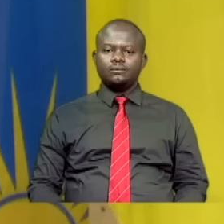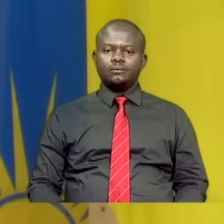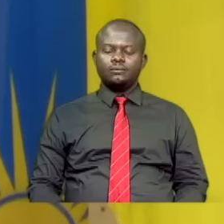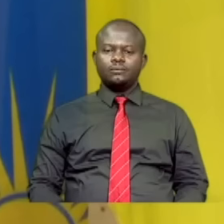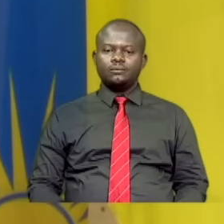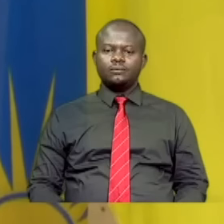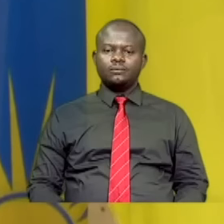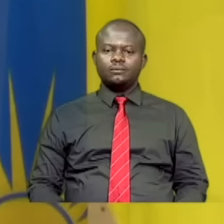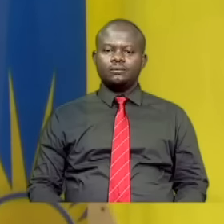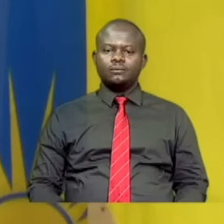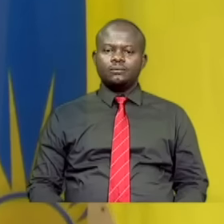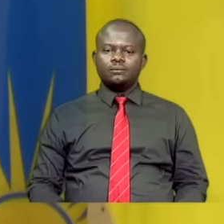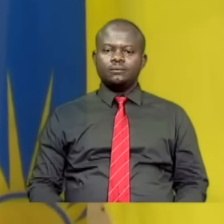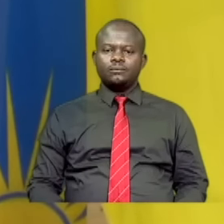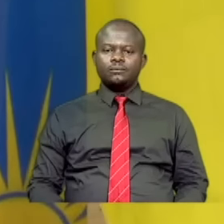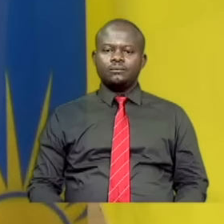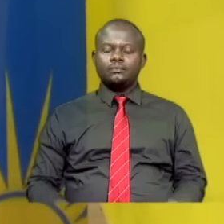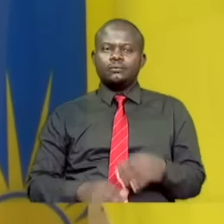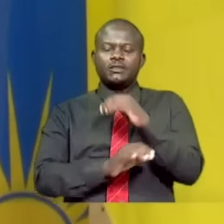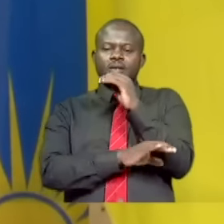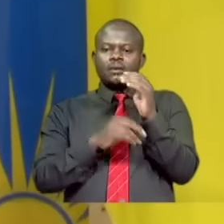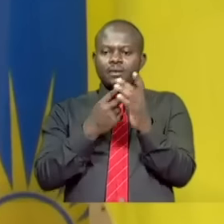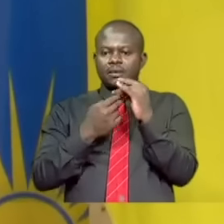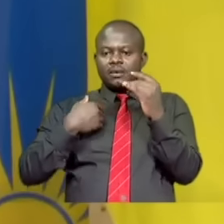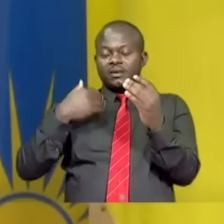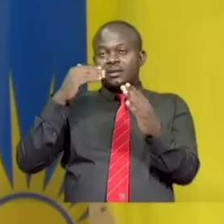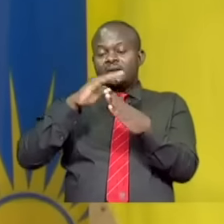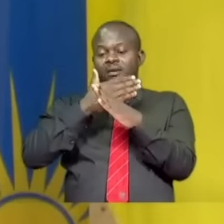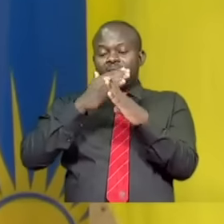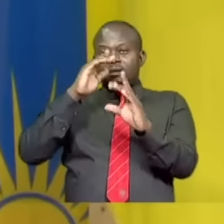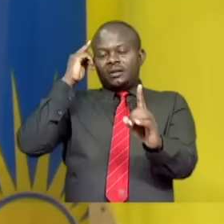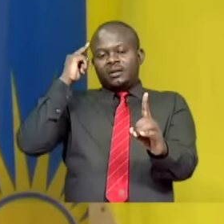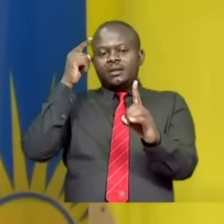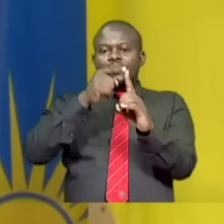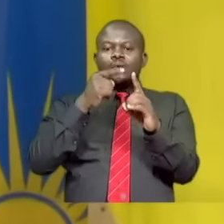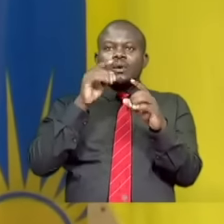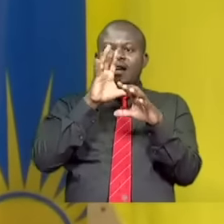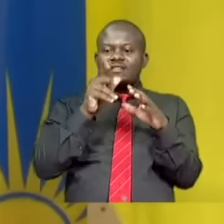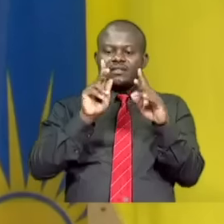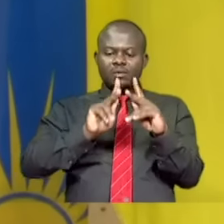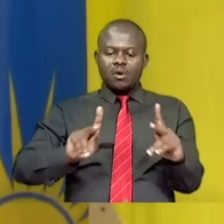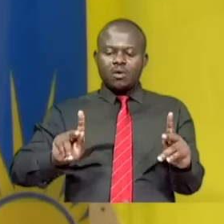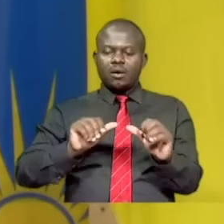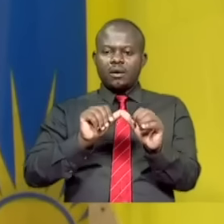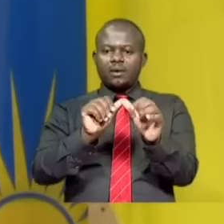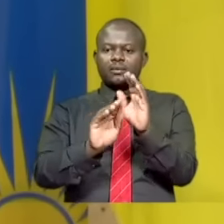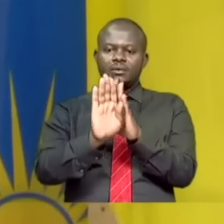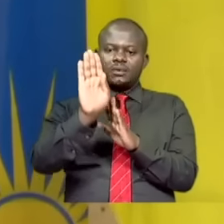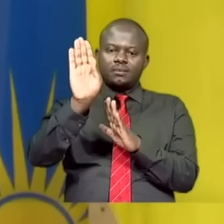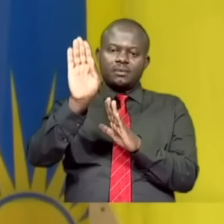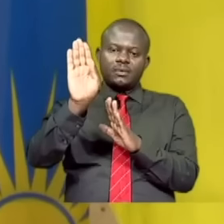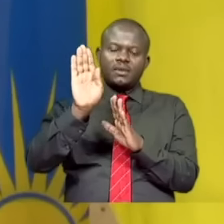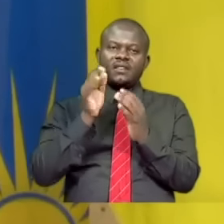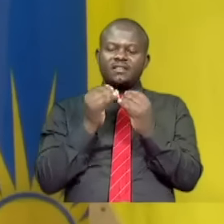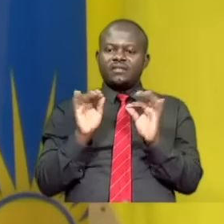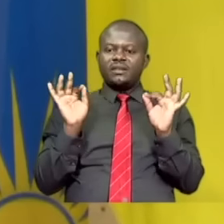stable. Ibihugu byombi bisangiye intego yo kubona Afurika ifite amahoro arambye, iteye imbere,